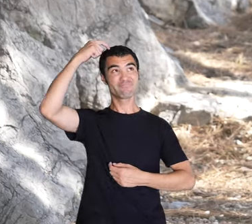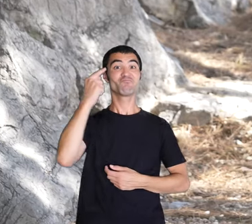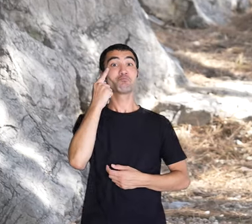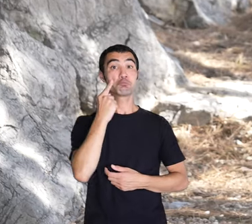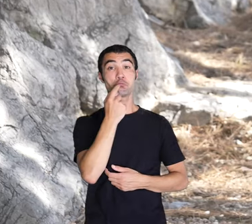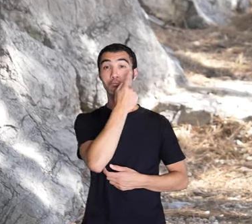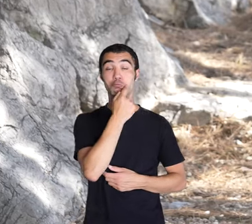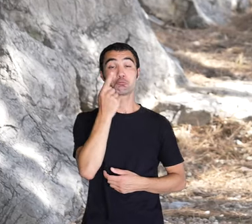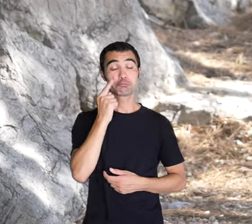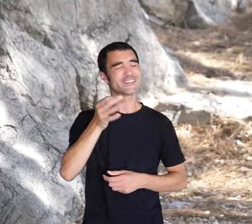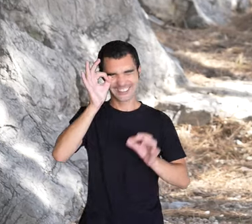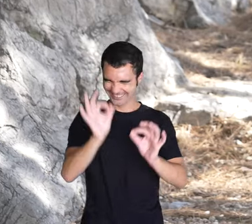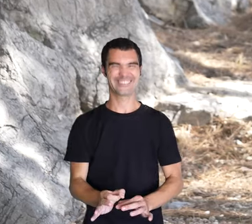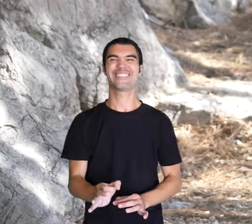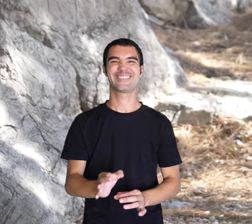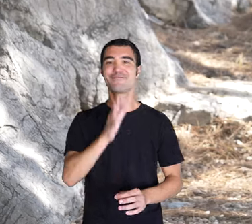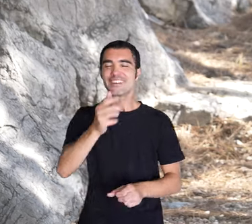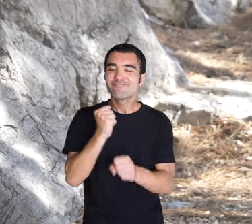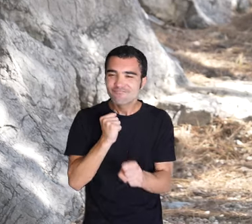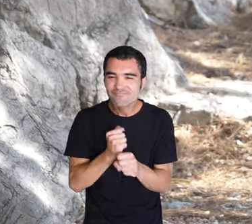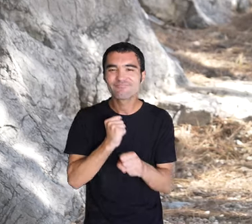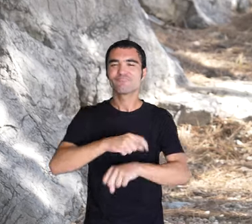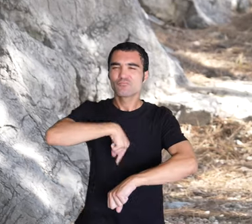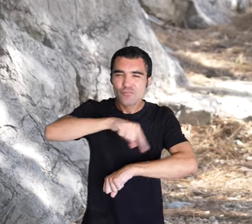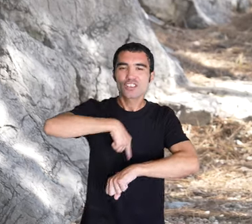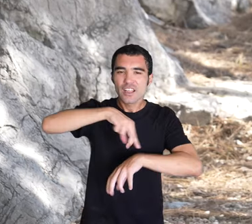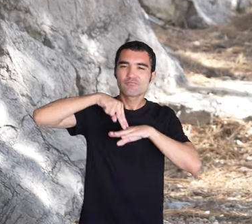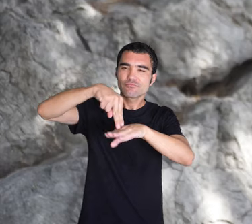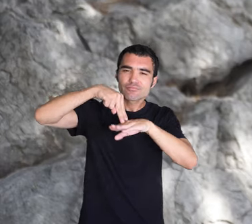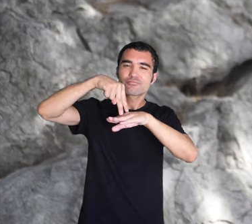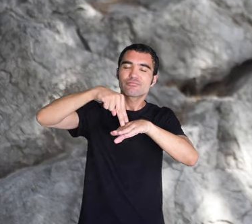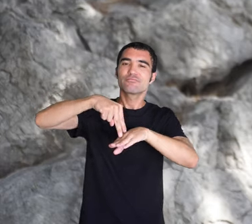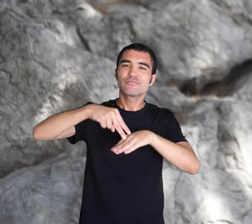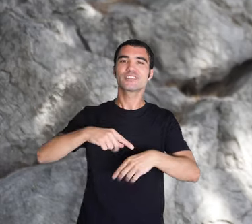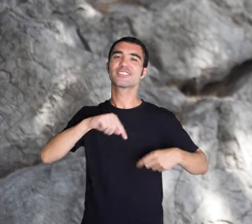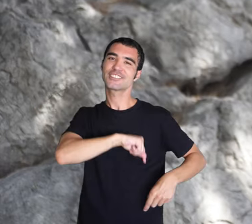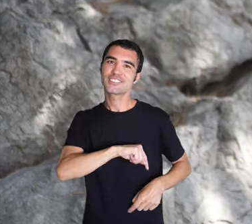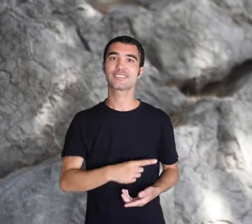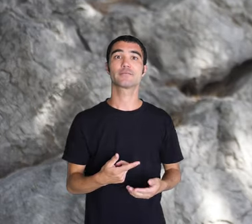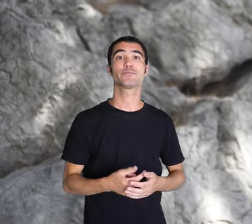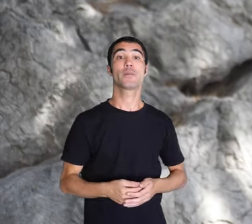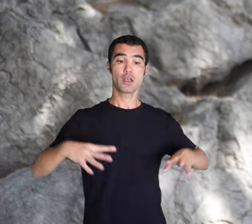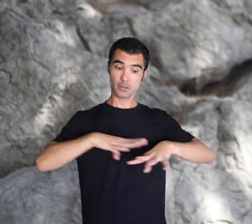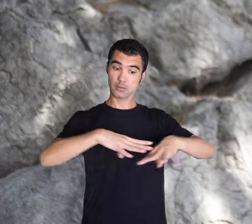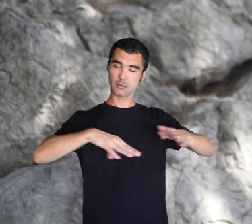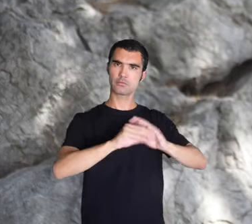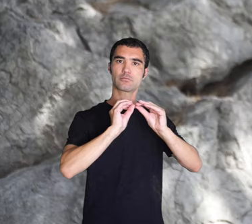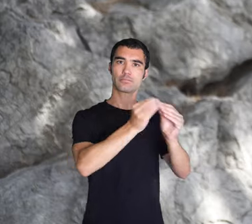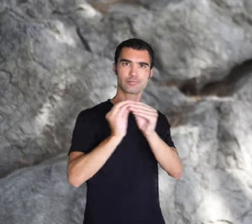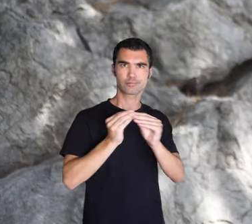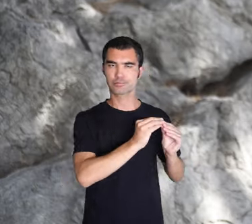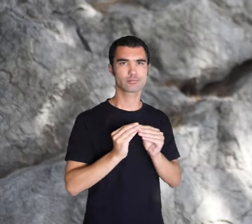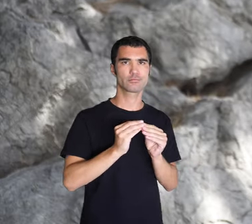xapat, i és normal, tantes hores damunt d'aquell barco, el que són les xarxes les arregla fins